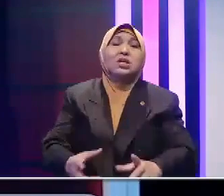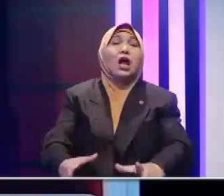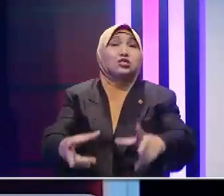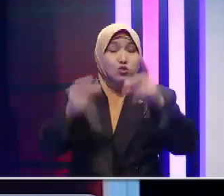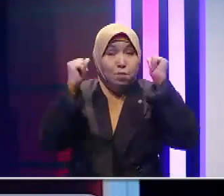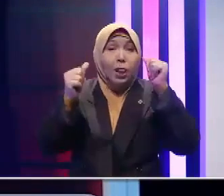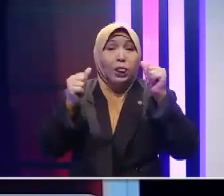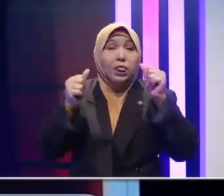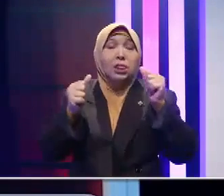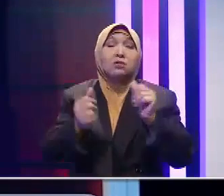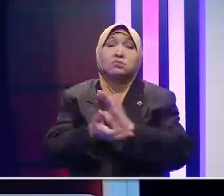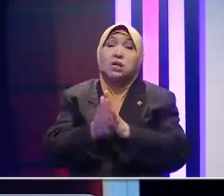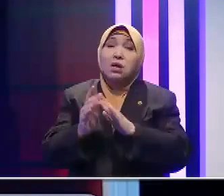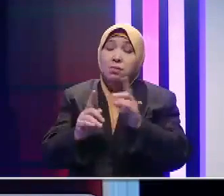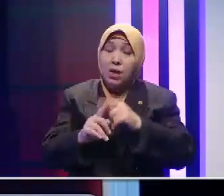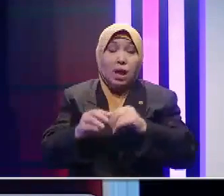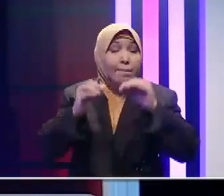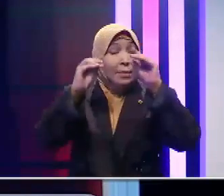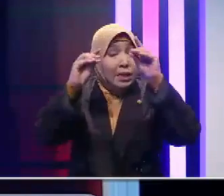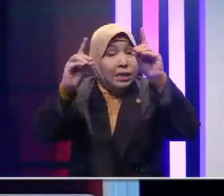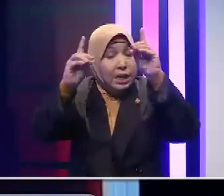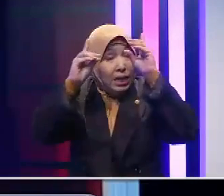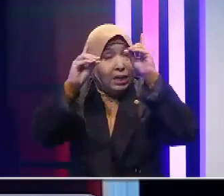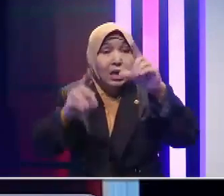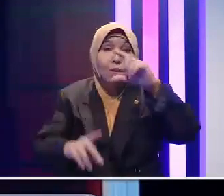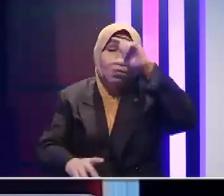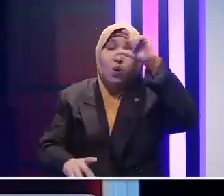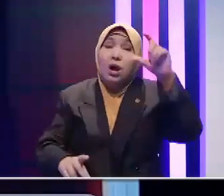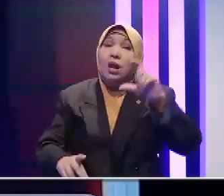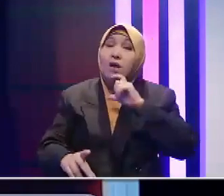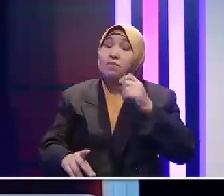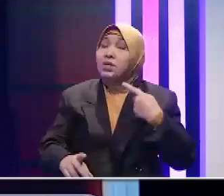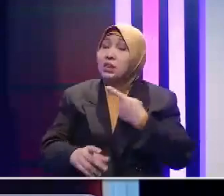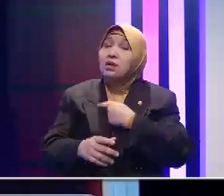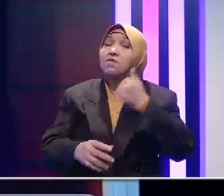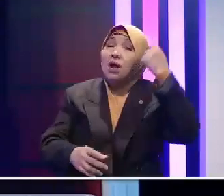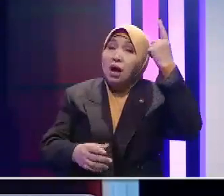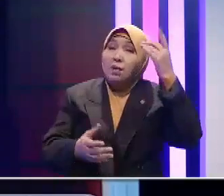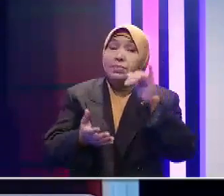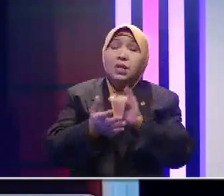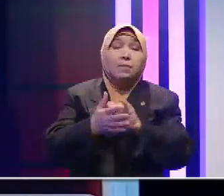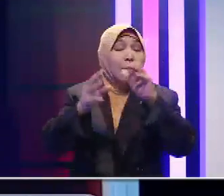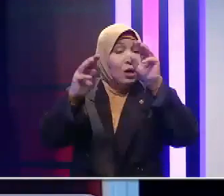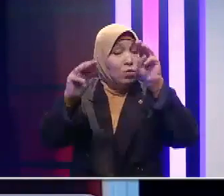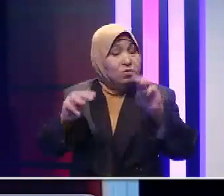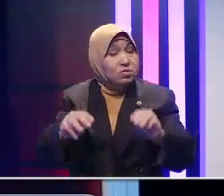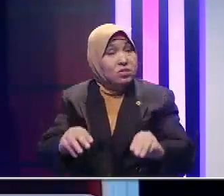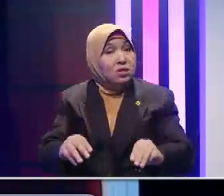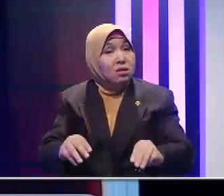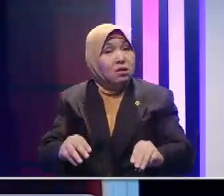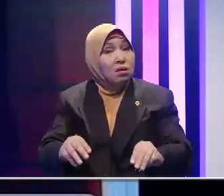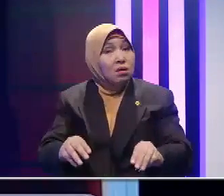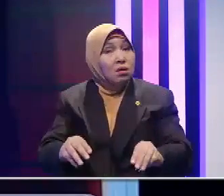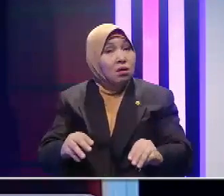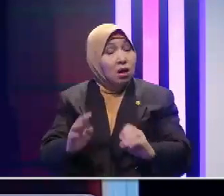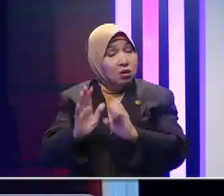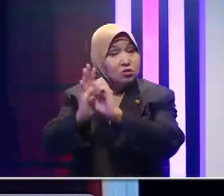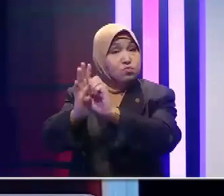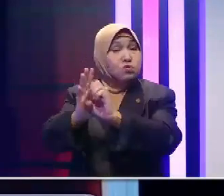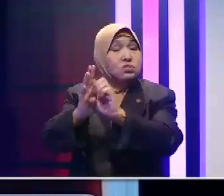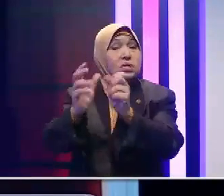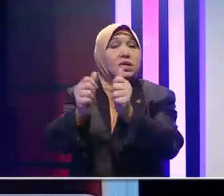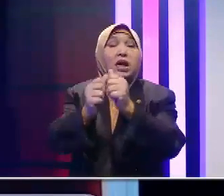cepat. Tapi bila mendidik mu'alaf ni, dalam mu'alaf ni kita faham mereka ni adalah manusia yang terdedah dengan dunia